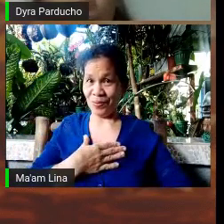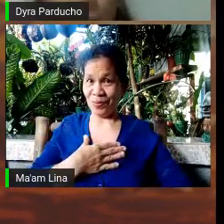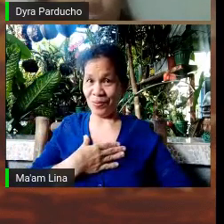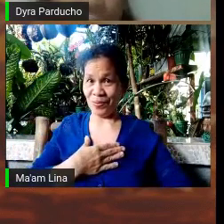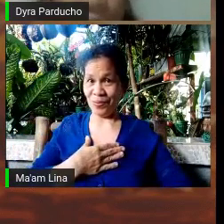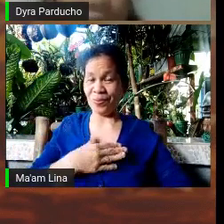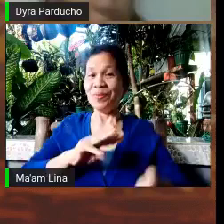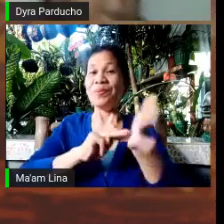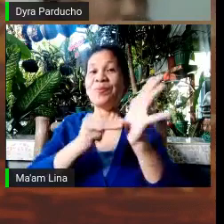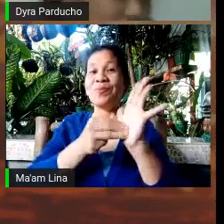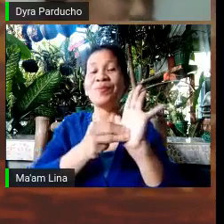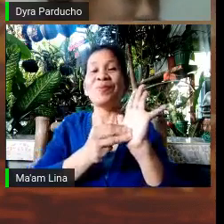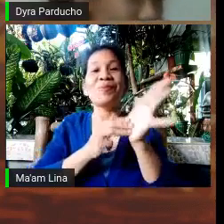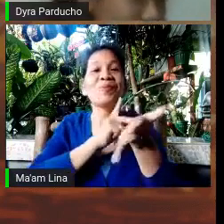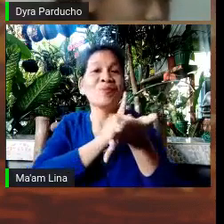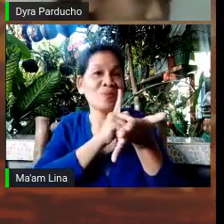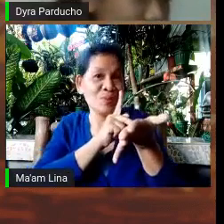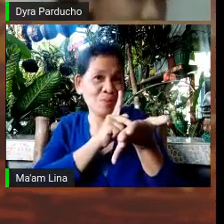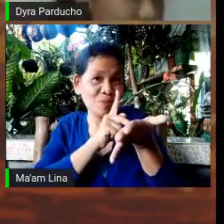ating Panginoon Diyos.